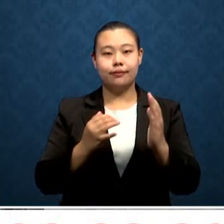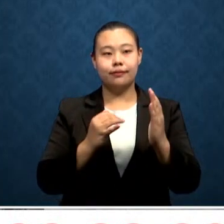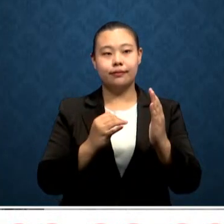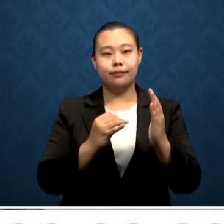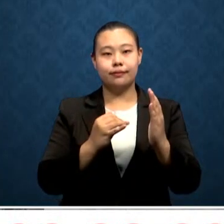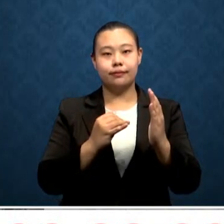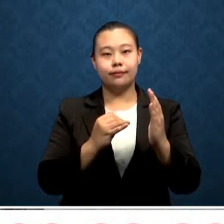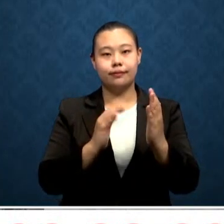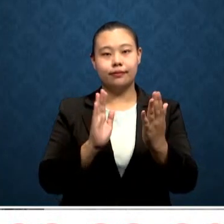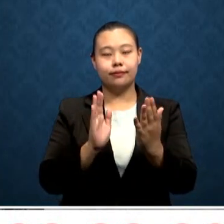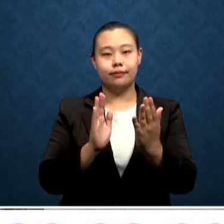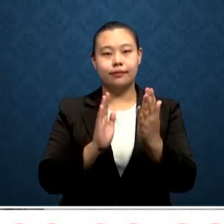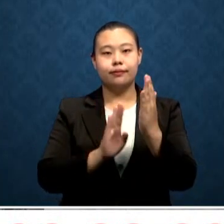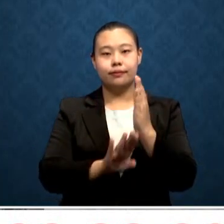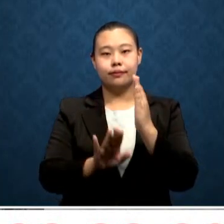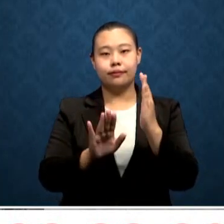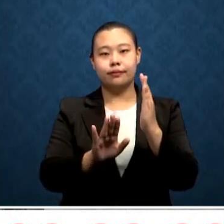ายเลข113ครับ